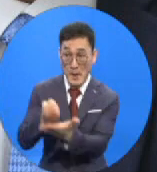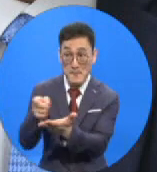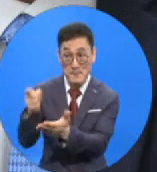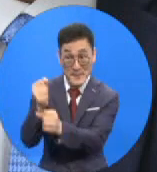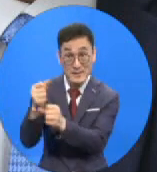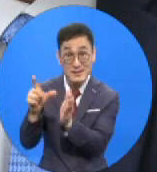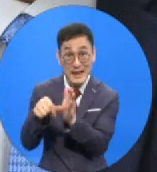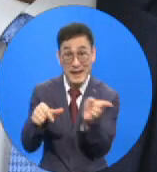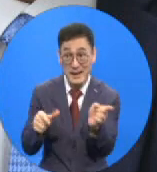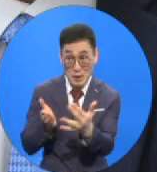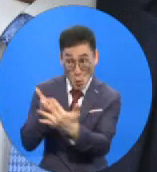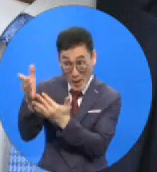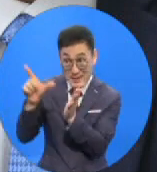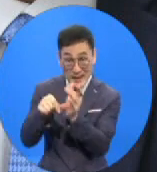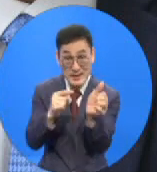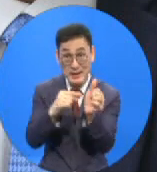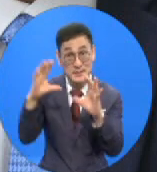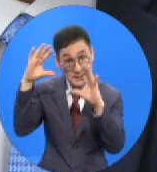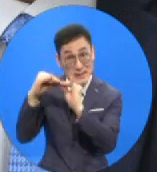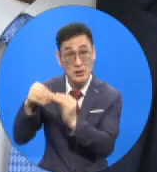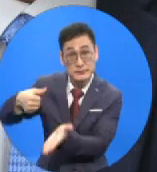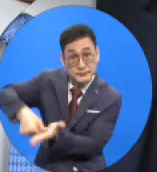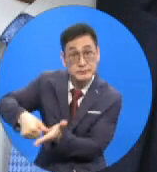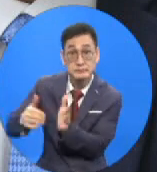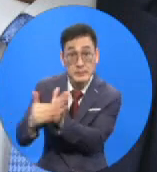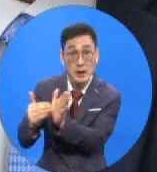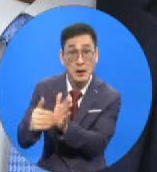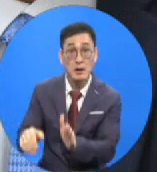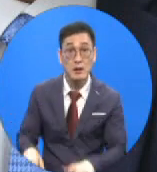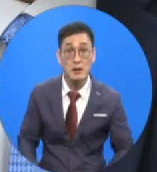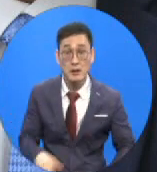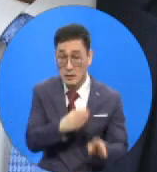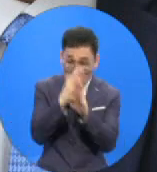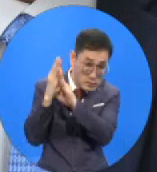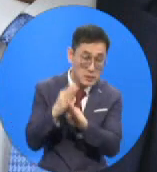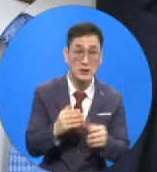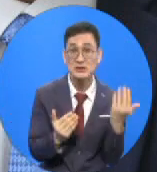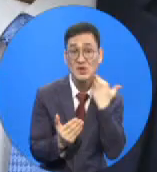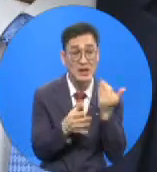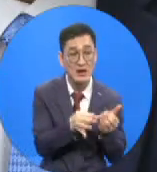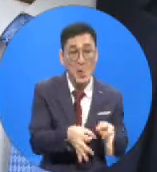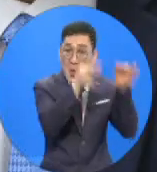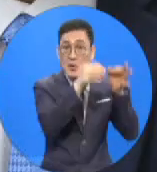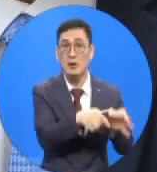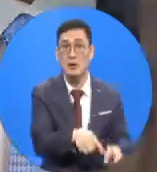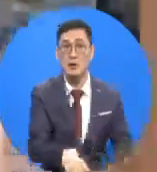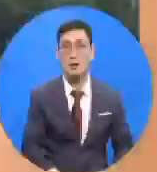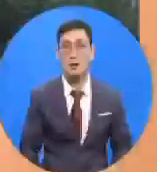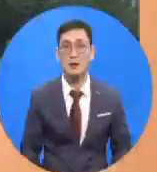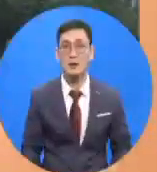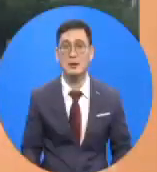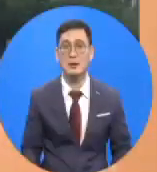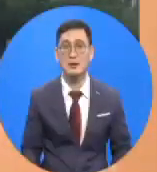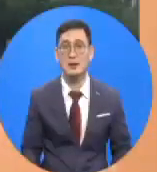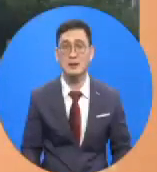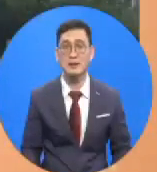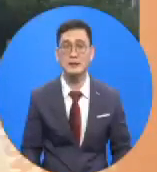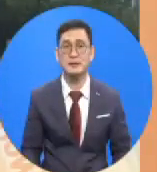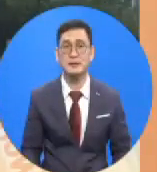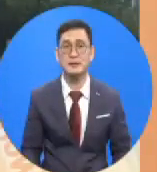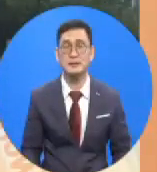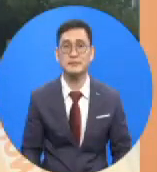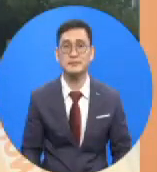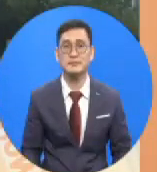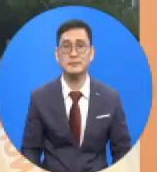통과하는데 찬성표를 던진 겁니다 온다 에 자 그렇기 때문에 가 이해 총구를 환경이 있잖아요 거기에 체험을 해야 하겠습니까 국가에서